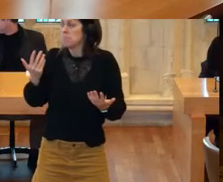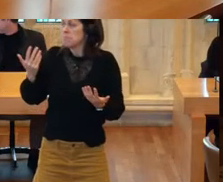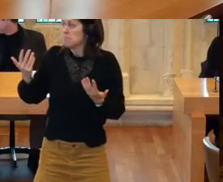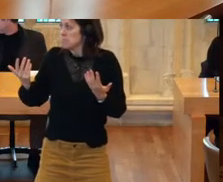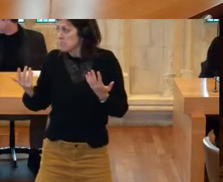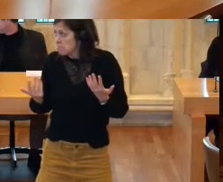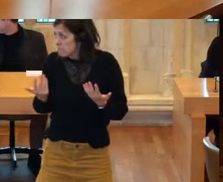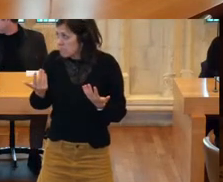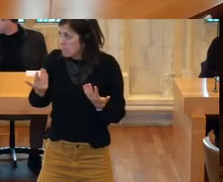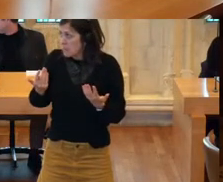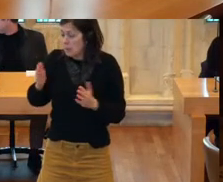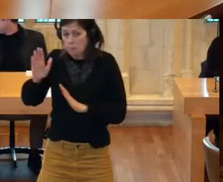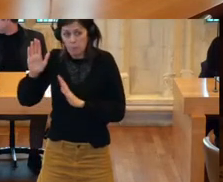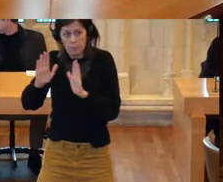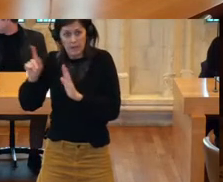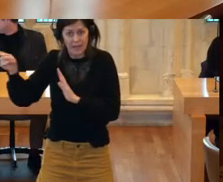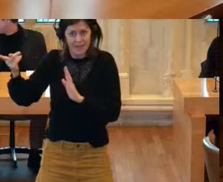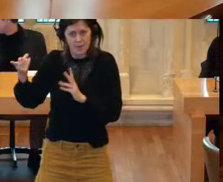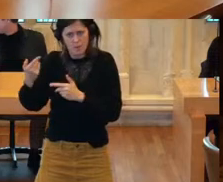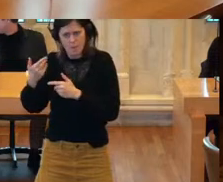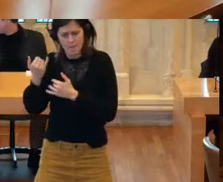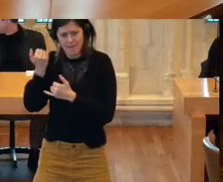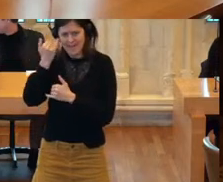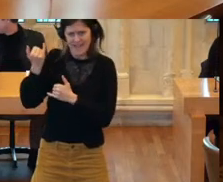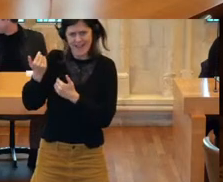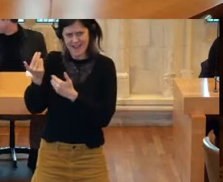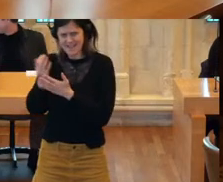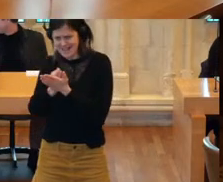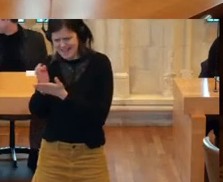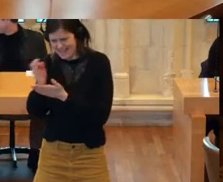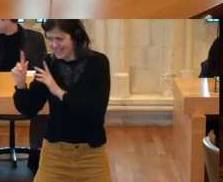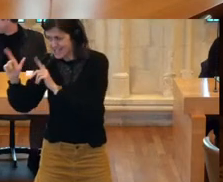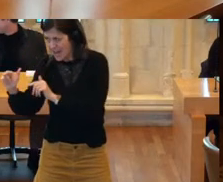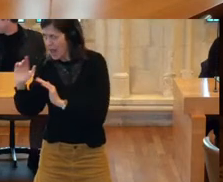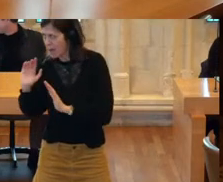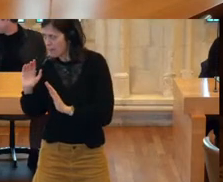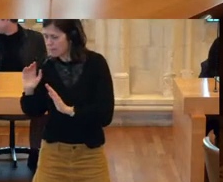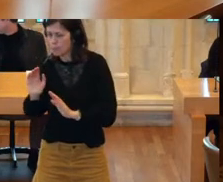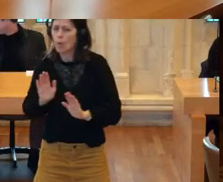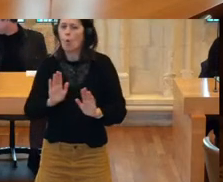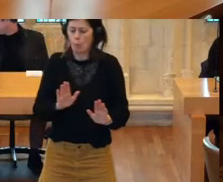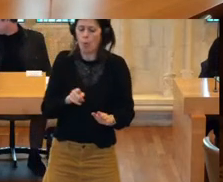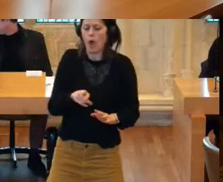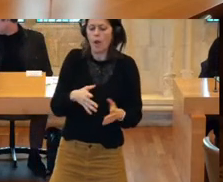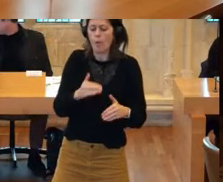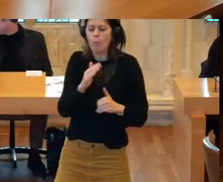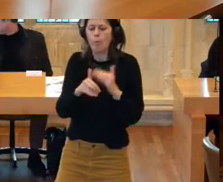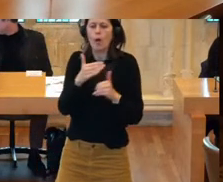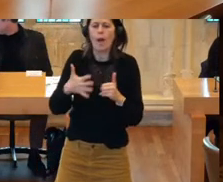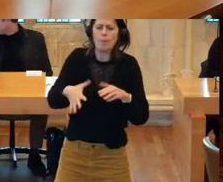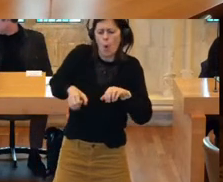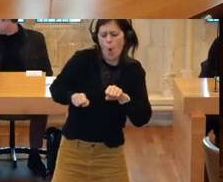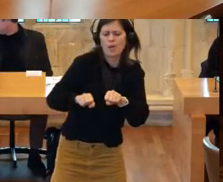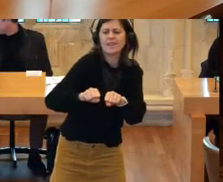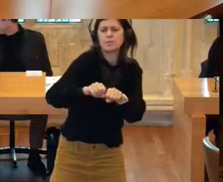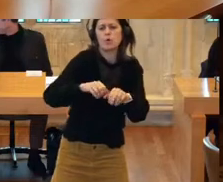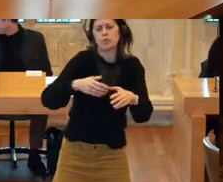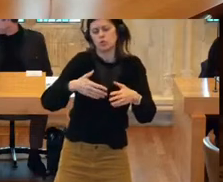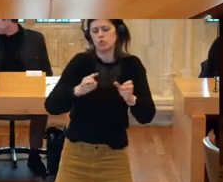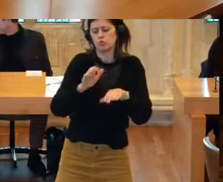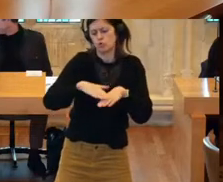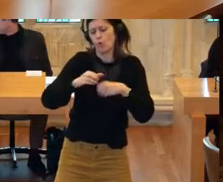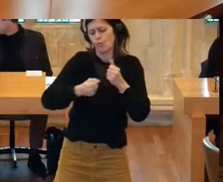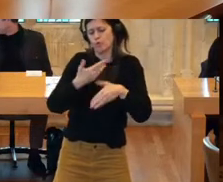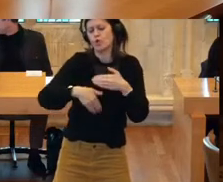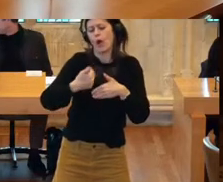peut-être avez-vous d'ores et déjà un plan, même si le plan de redressement court sur plusieurs années. Voilà, ça c'est le deuxième point. Puis le